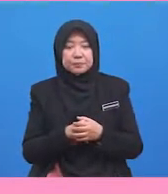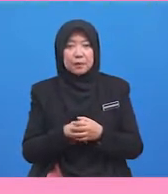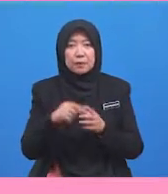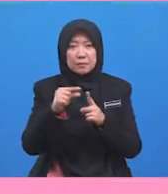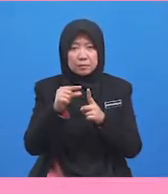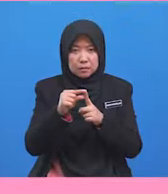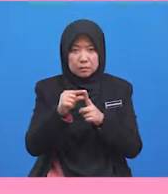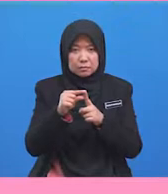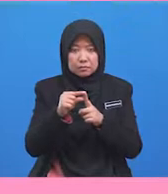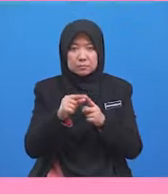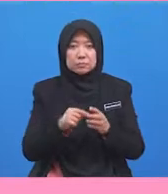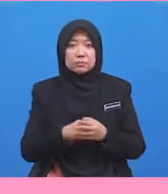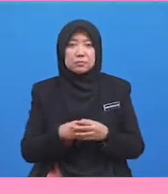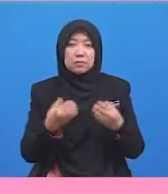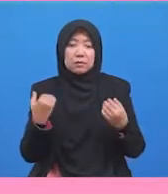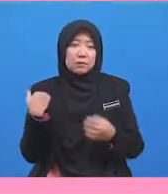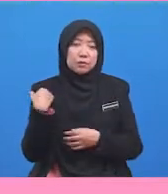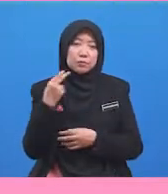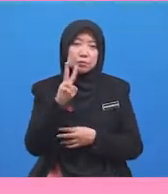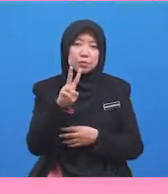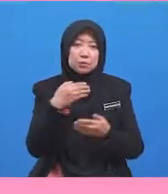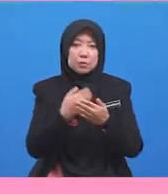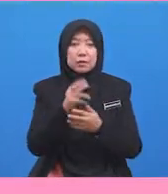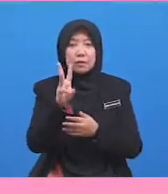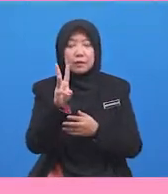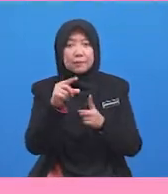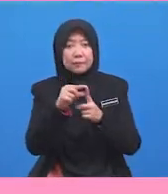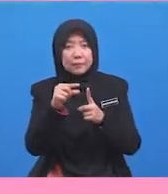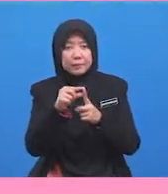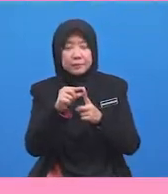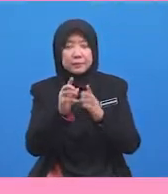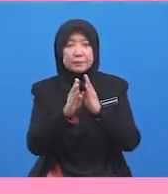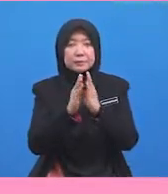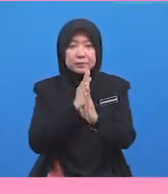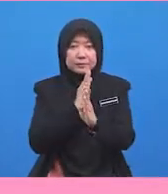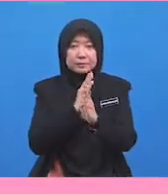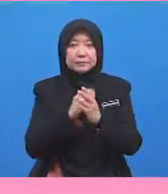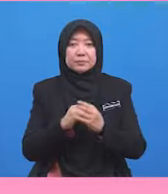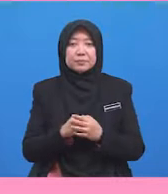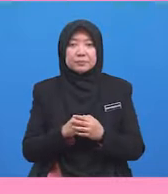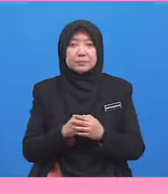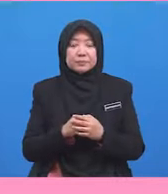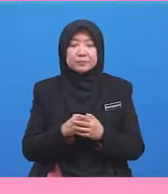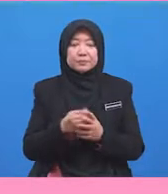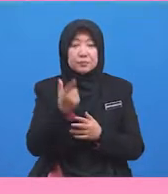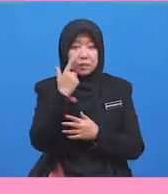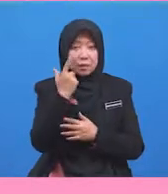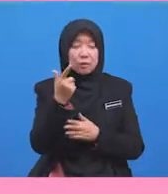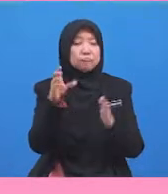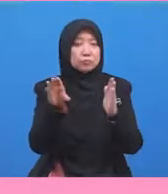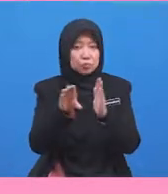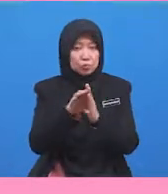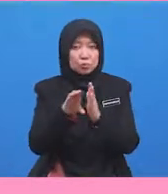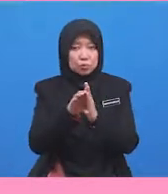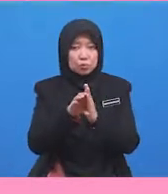perkataan saja ini di antara dua hingga enam patah perkataan sebaris lihat pada contoh yang